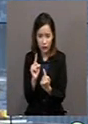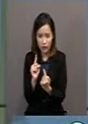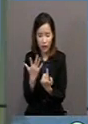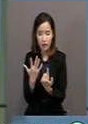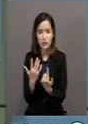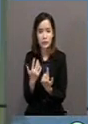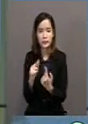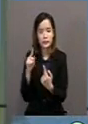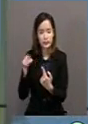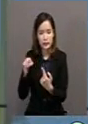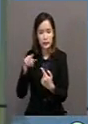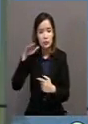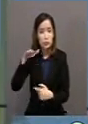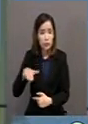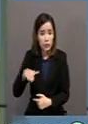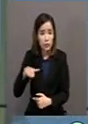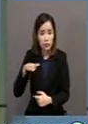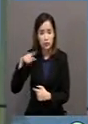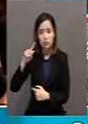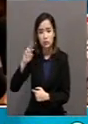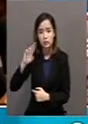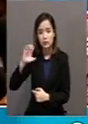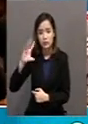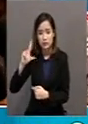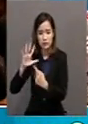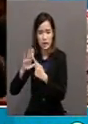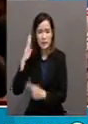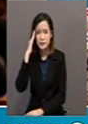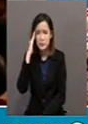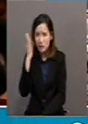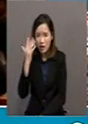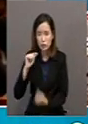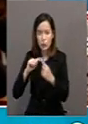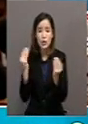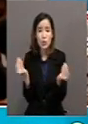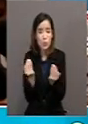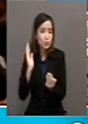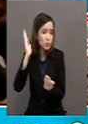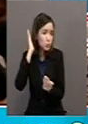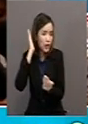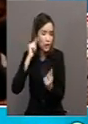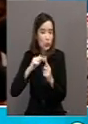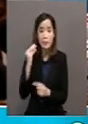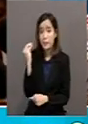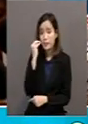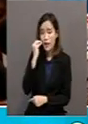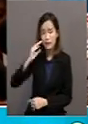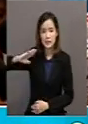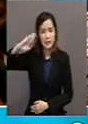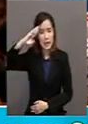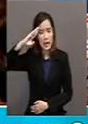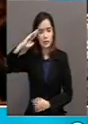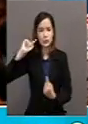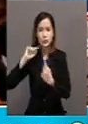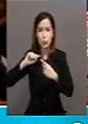พลเอกปรีชาก็ยอมรับล่ะครับว่าไม่ได้ไปทราบรายละเอียดเรื่องที่ลูกชายใช้บ้านพักในค่ายทหารเอามาจัด